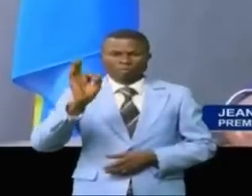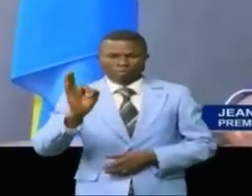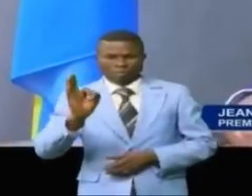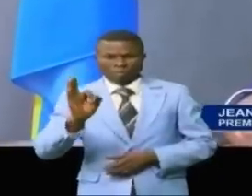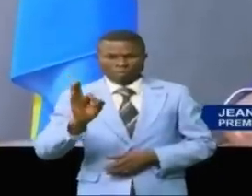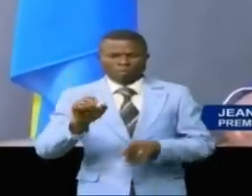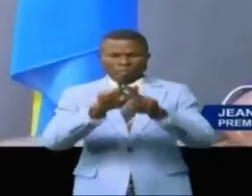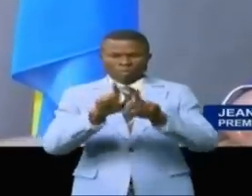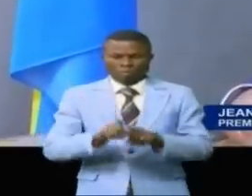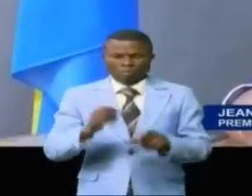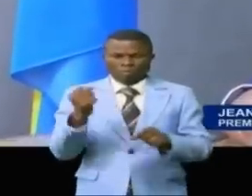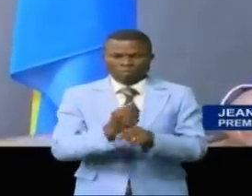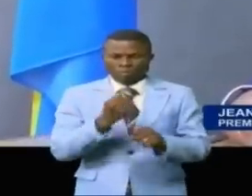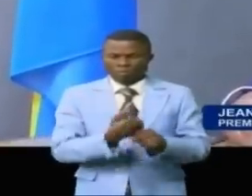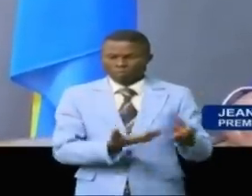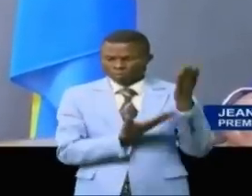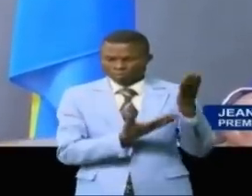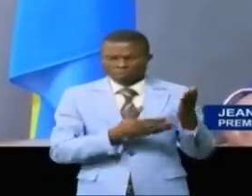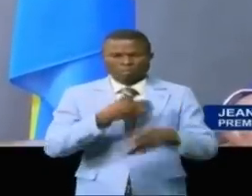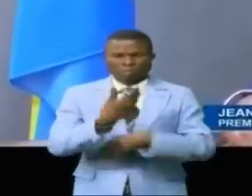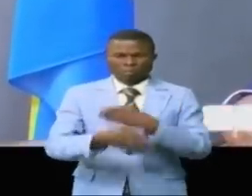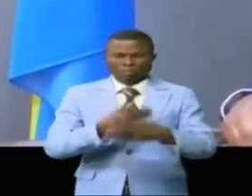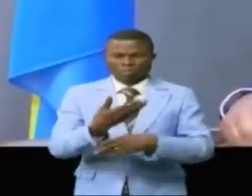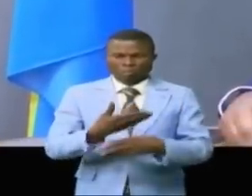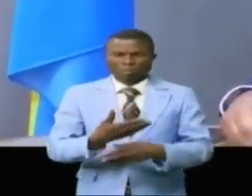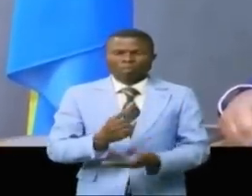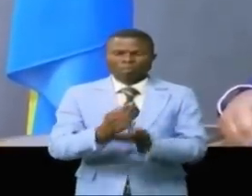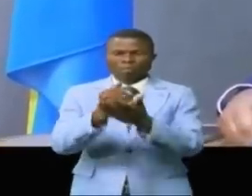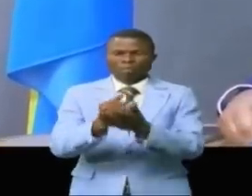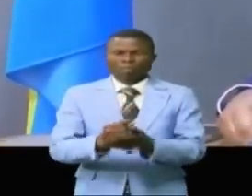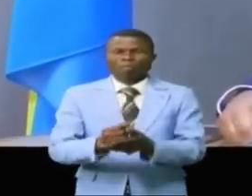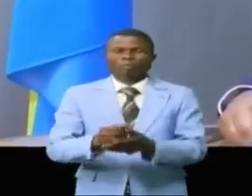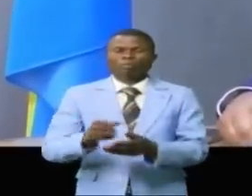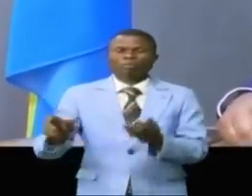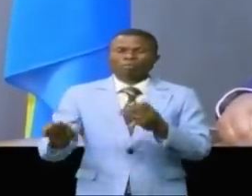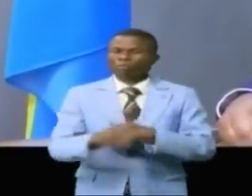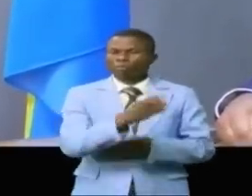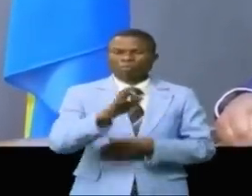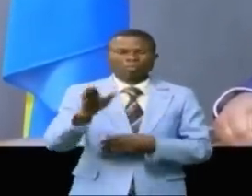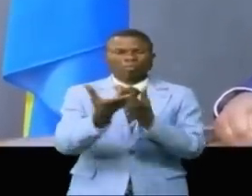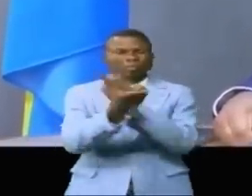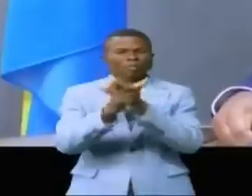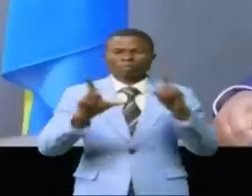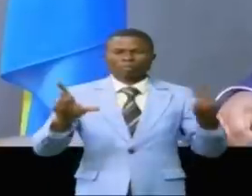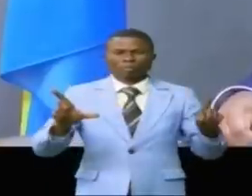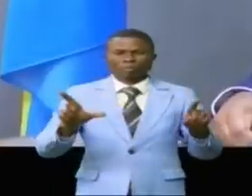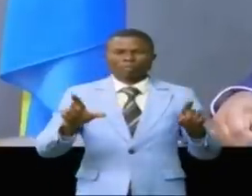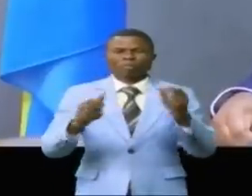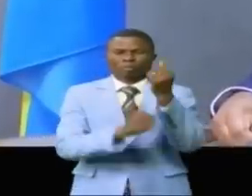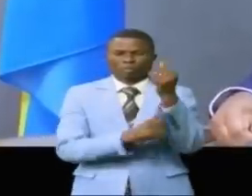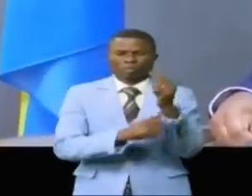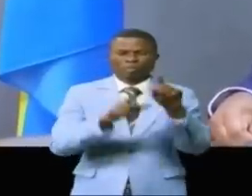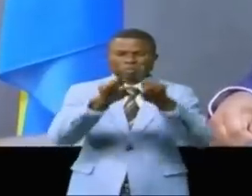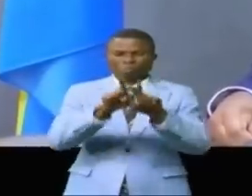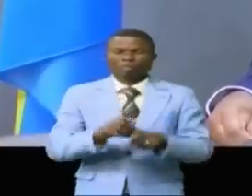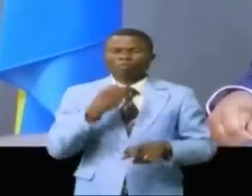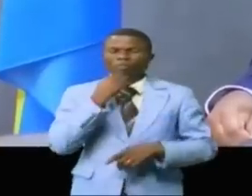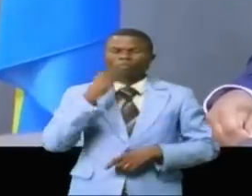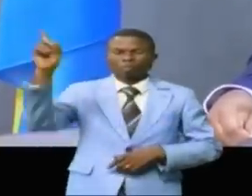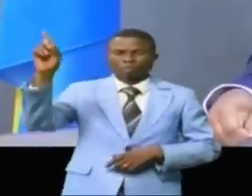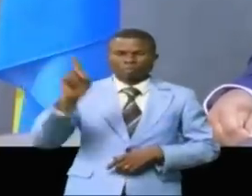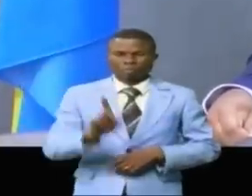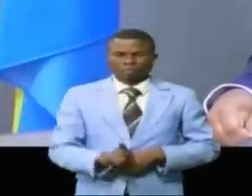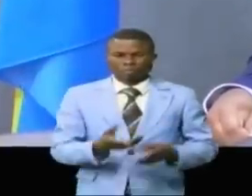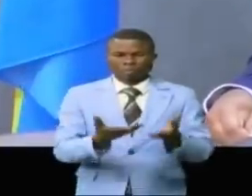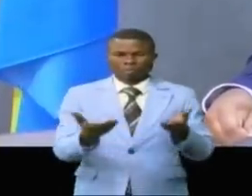et des services pour faciliter la libre circulation des personnes et des investisseurs et de jeter les bases